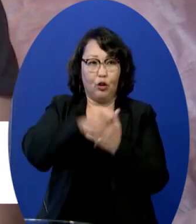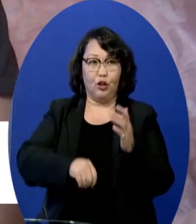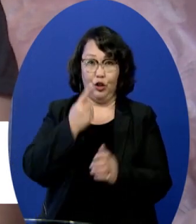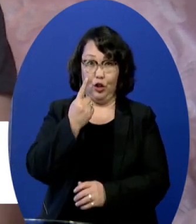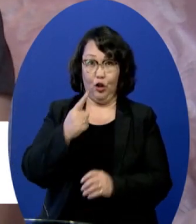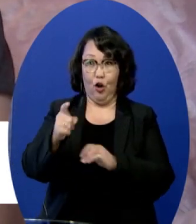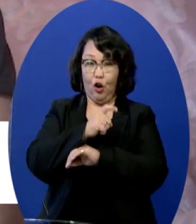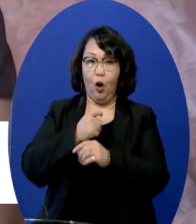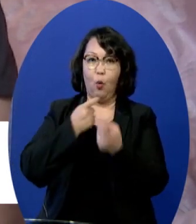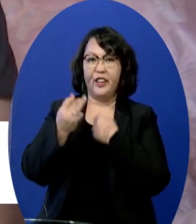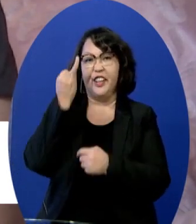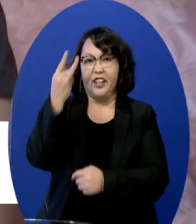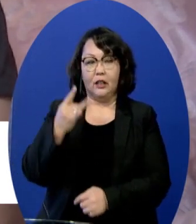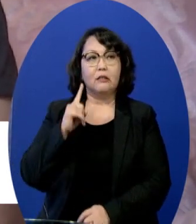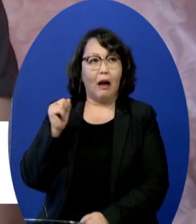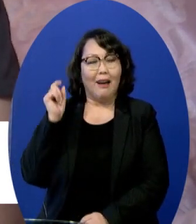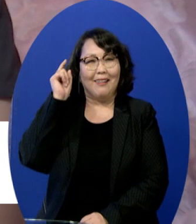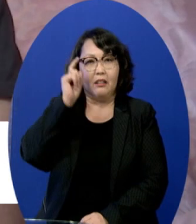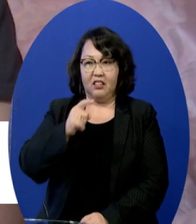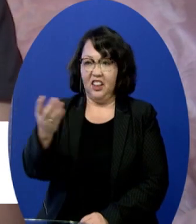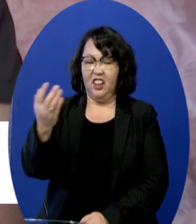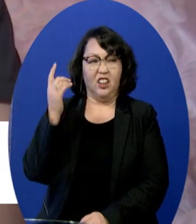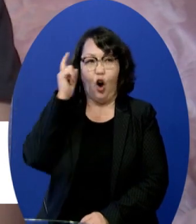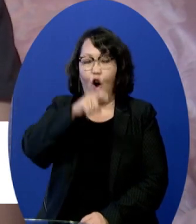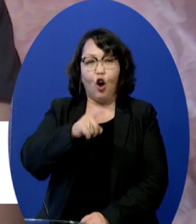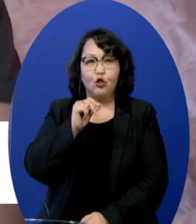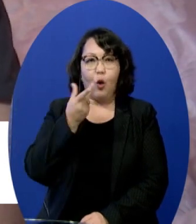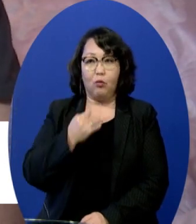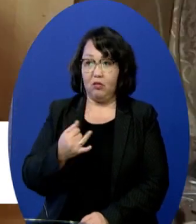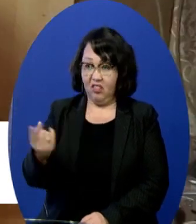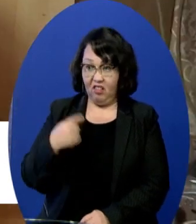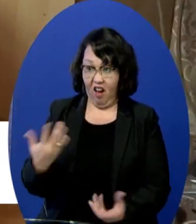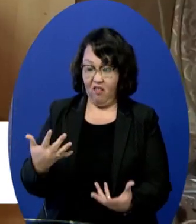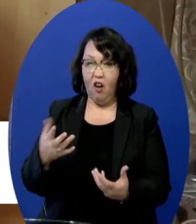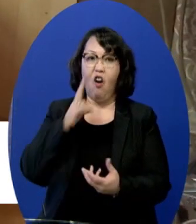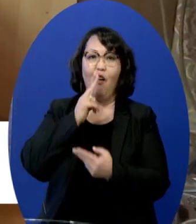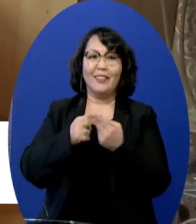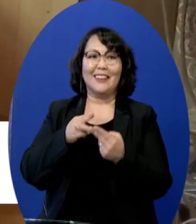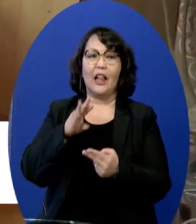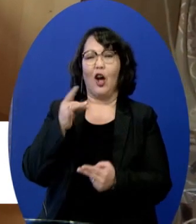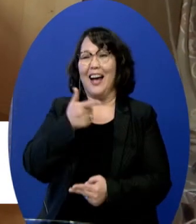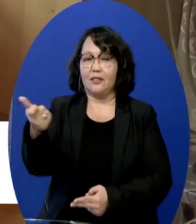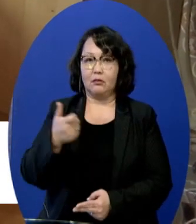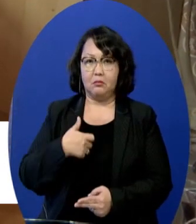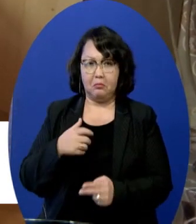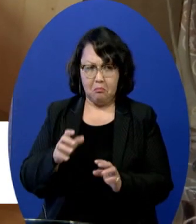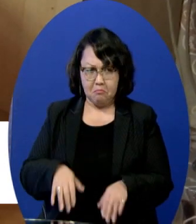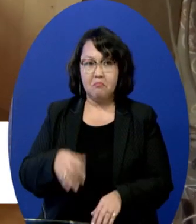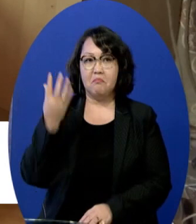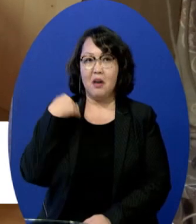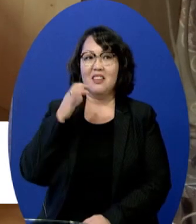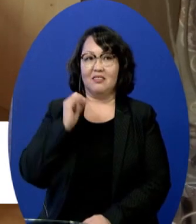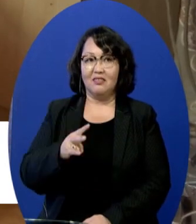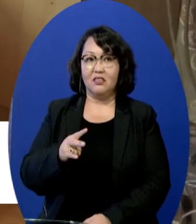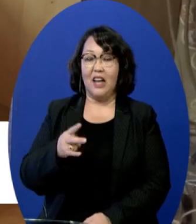тэгэл хасагдсан штэ хуралд ирээгүй танах. Манах гэл тэгэл хасагдсан штэ. Харин эргэн бай биднээс аль дүүрэг хооронд оршин суудаг